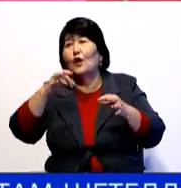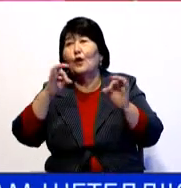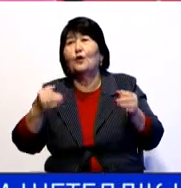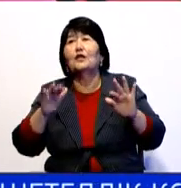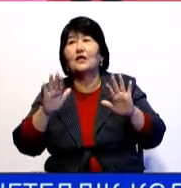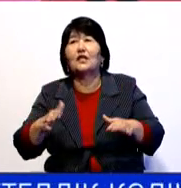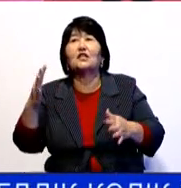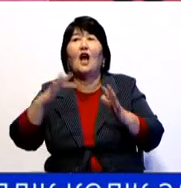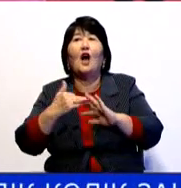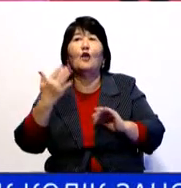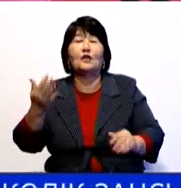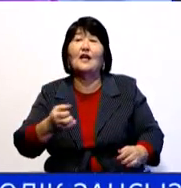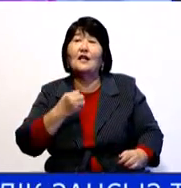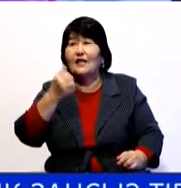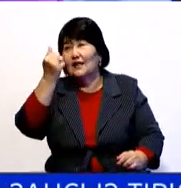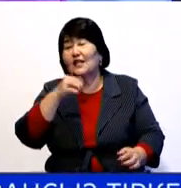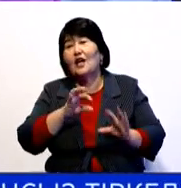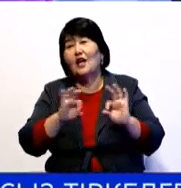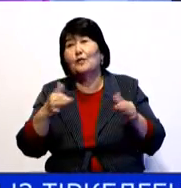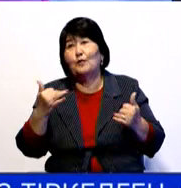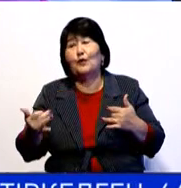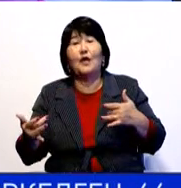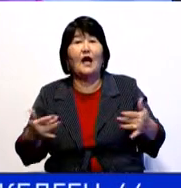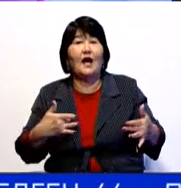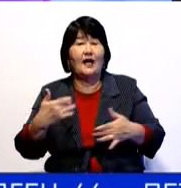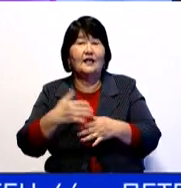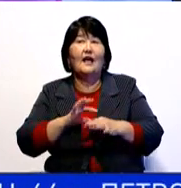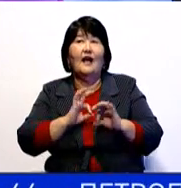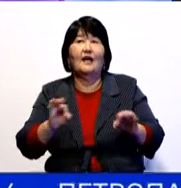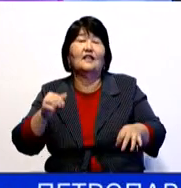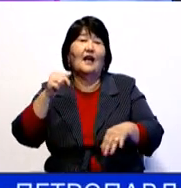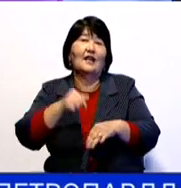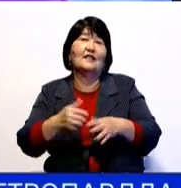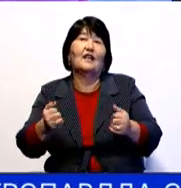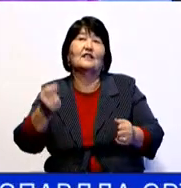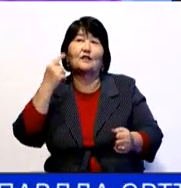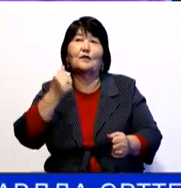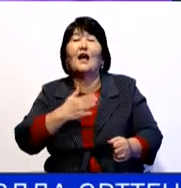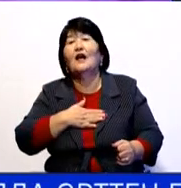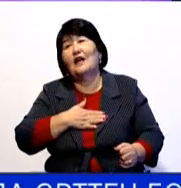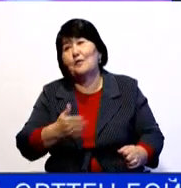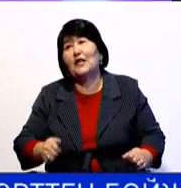ауылда. Жақсы, рахмет сұхбатыңызға. Бүгінгі концерттен керемет әсер алатыныңызға сендімін. Рахмет сізге.